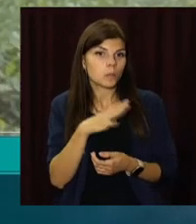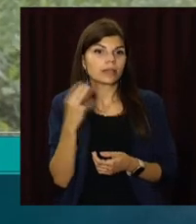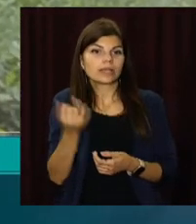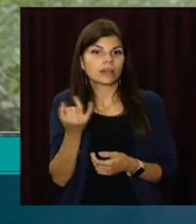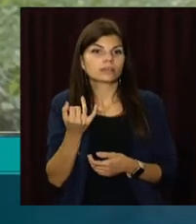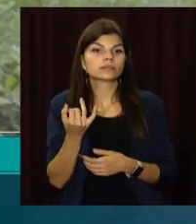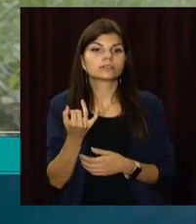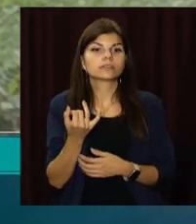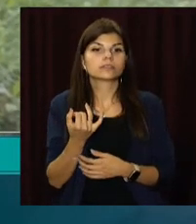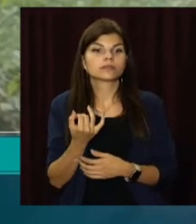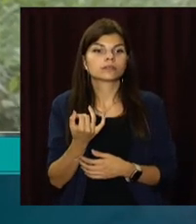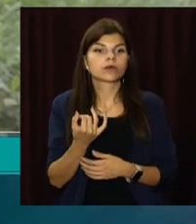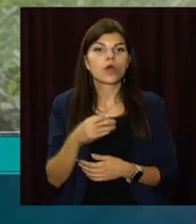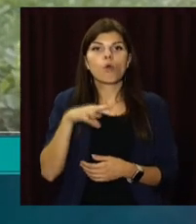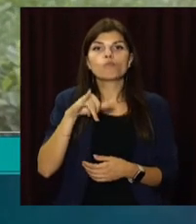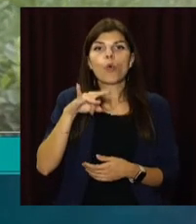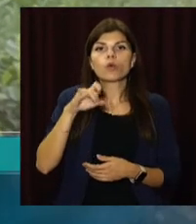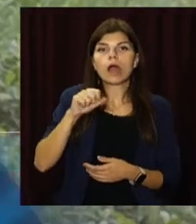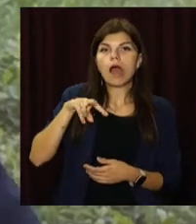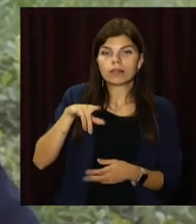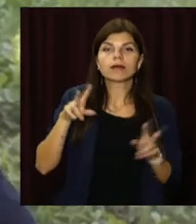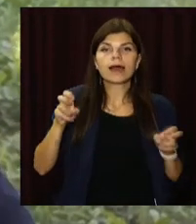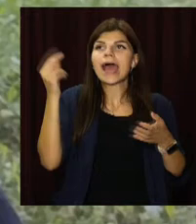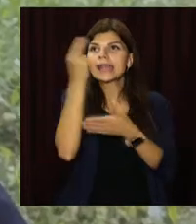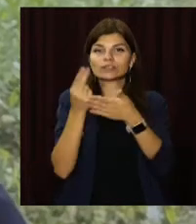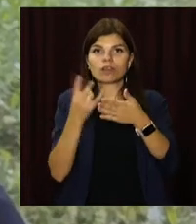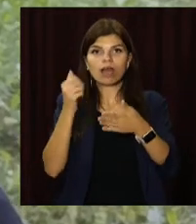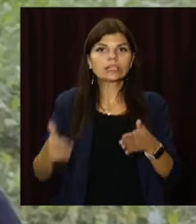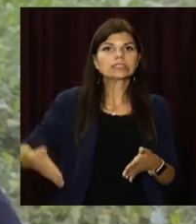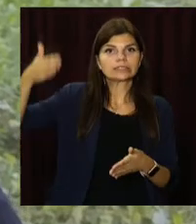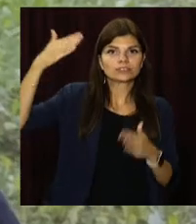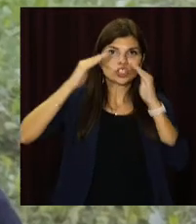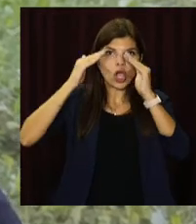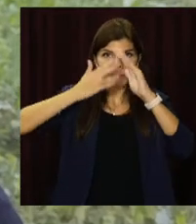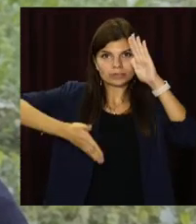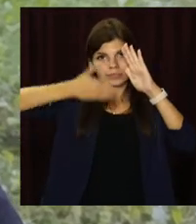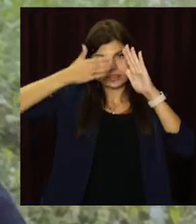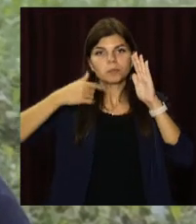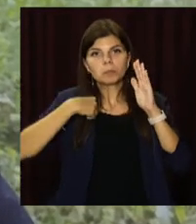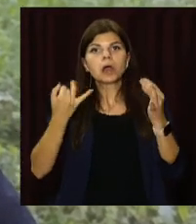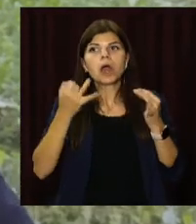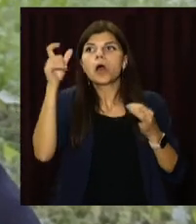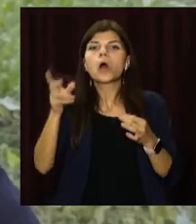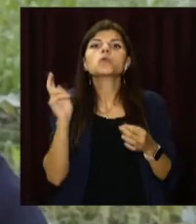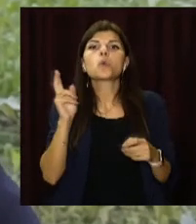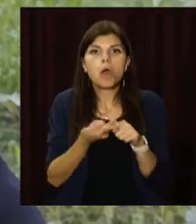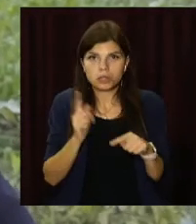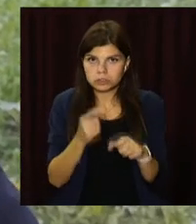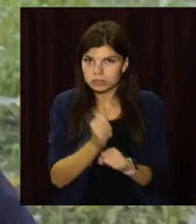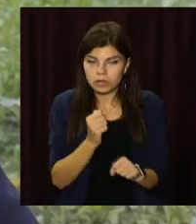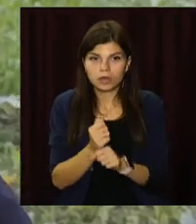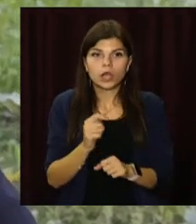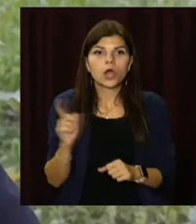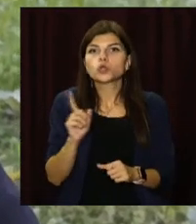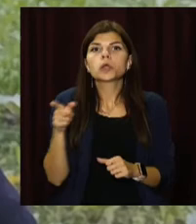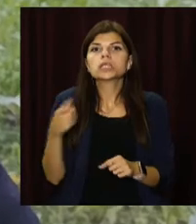интересны муралы, какие-то рисунки на стенах, надписи. Мне было интересно, что это за люди их делают, что